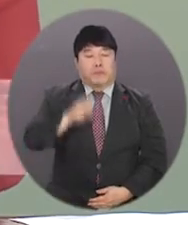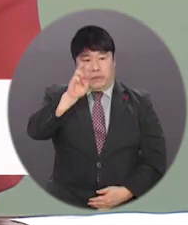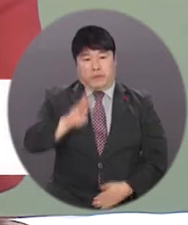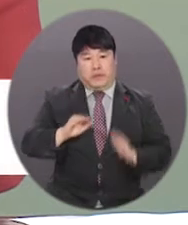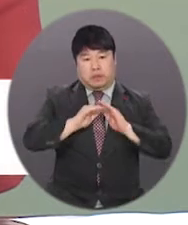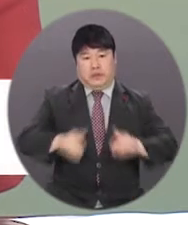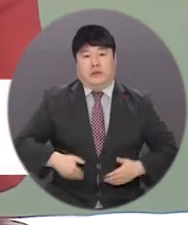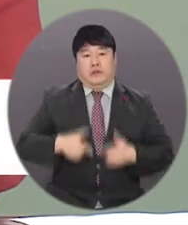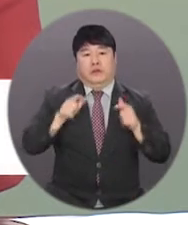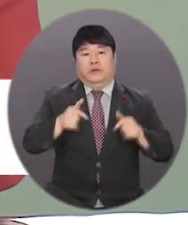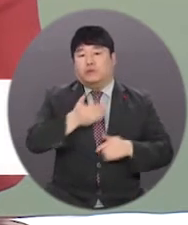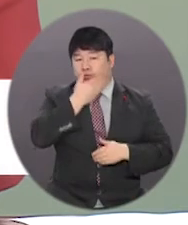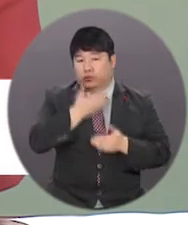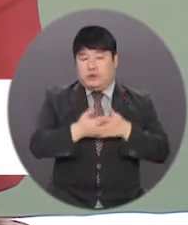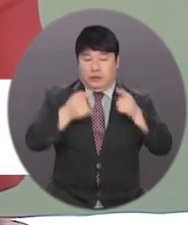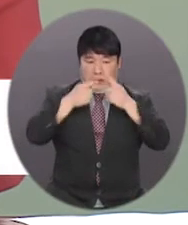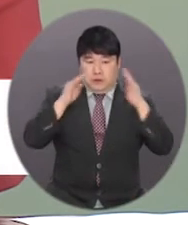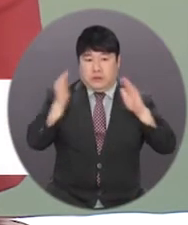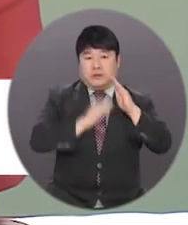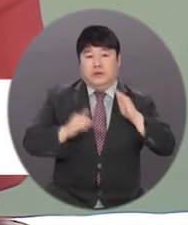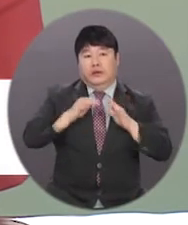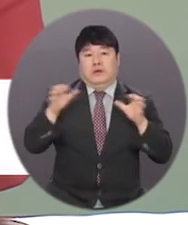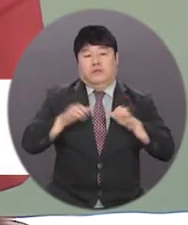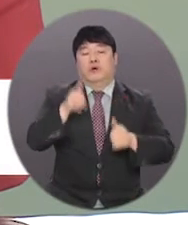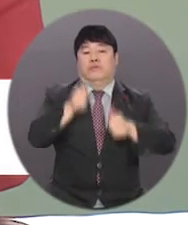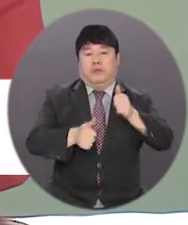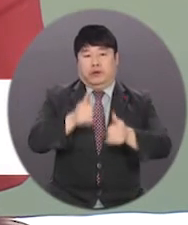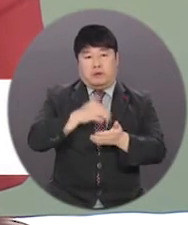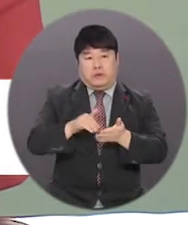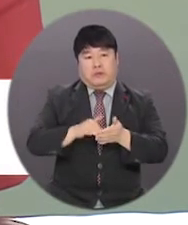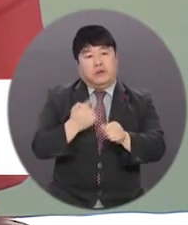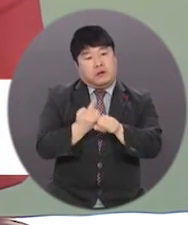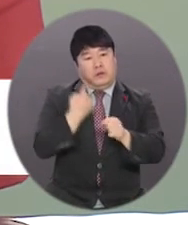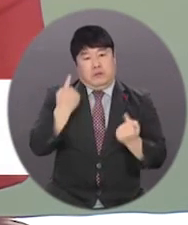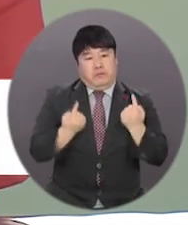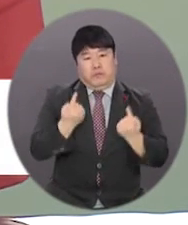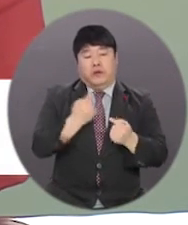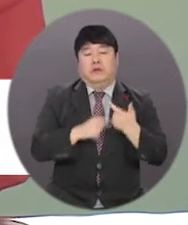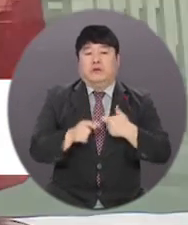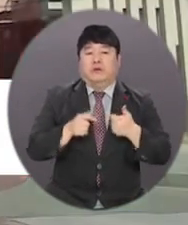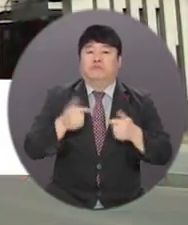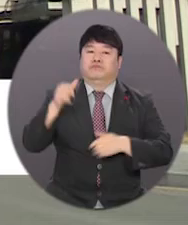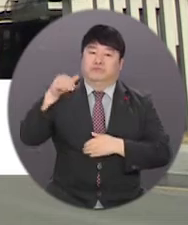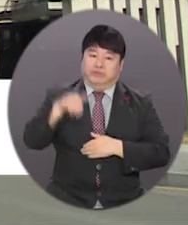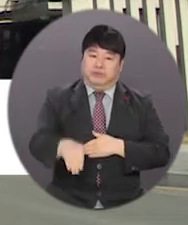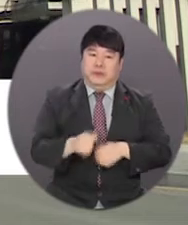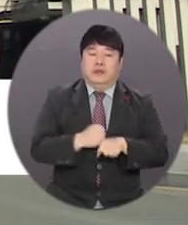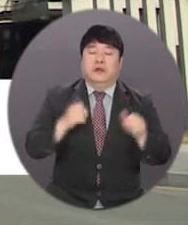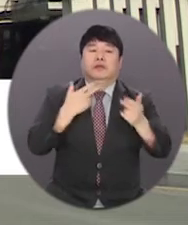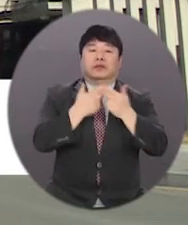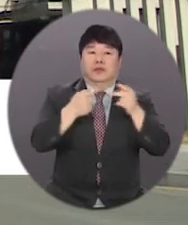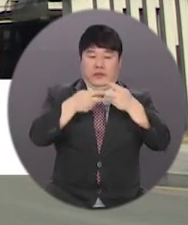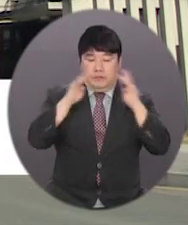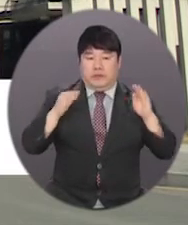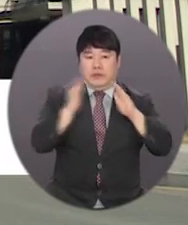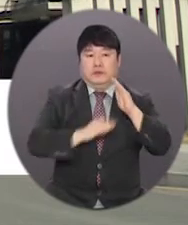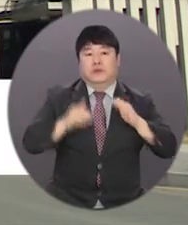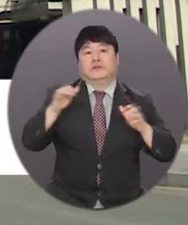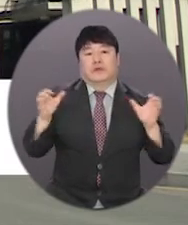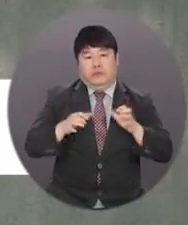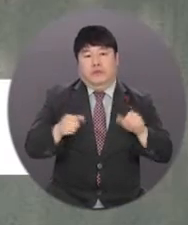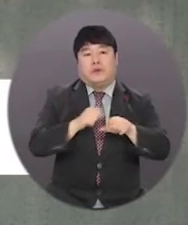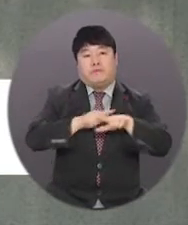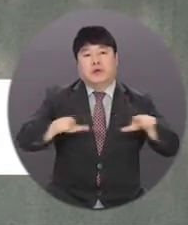광주 전남 지역 주요 대학들의 정시 모집 경쟁률이 지난해보다 떨어졌습니다. 전남대의 경우 정시 모집